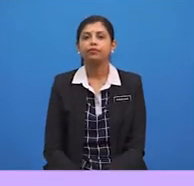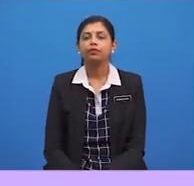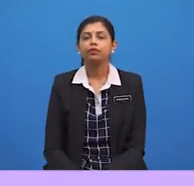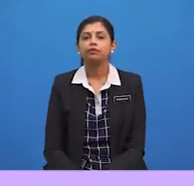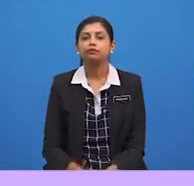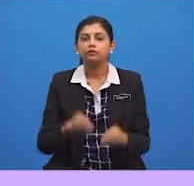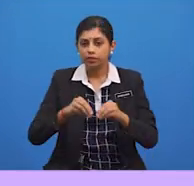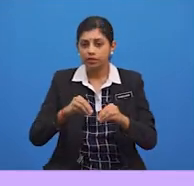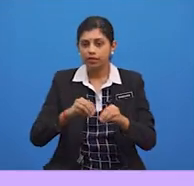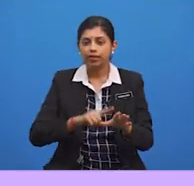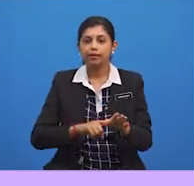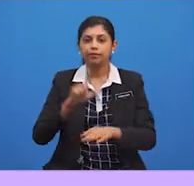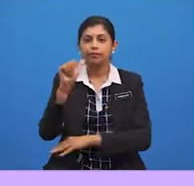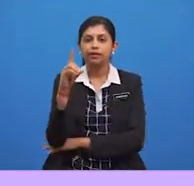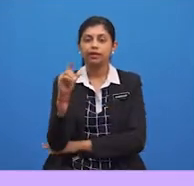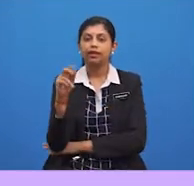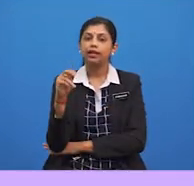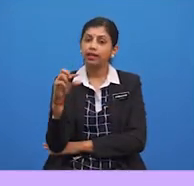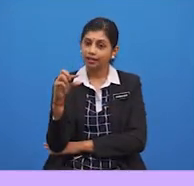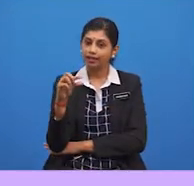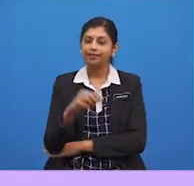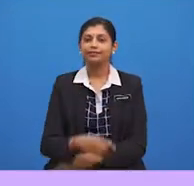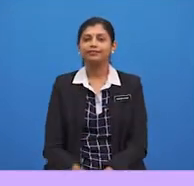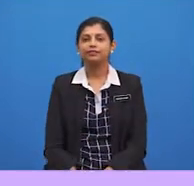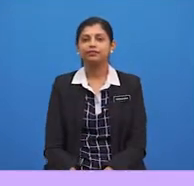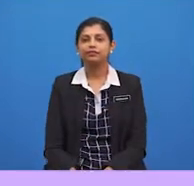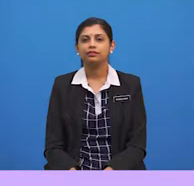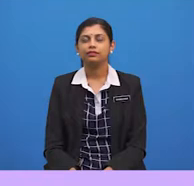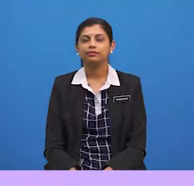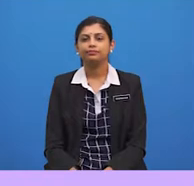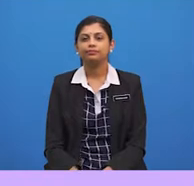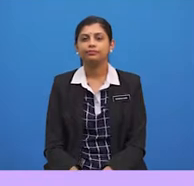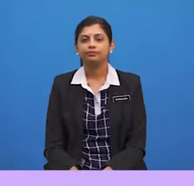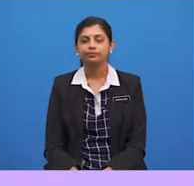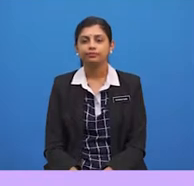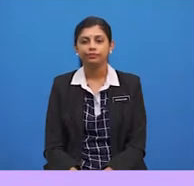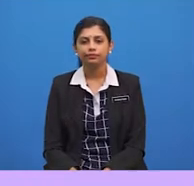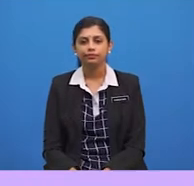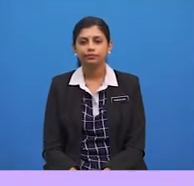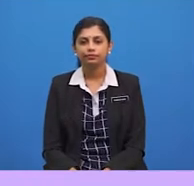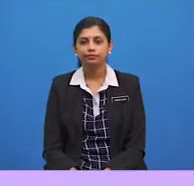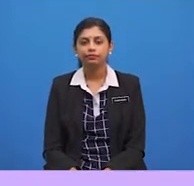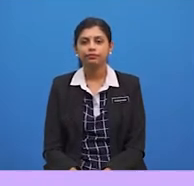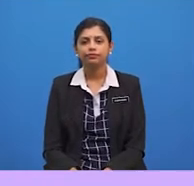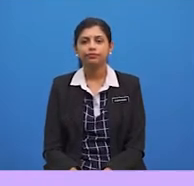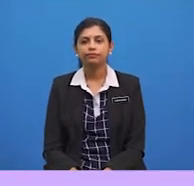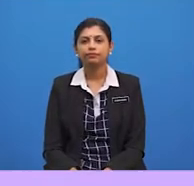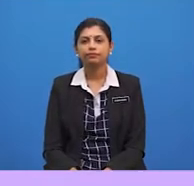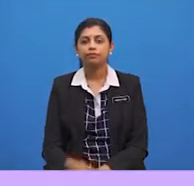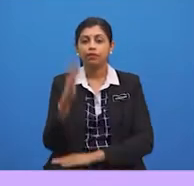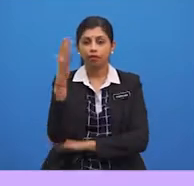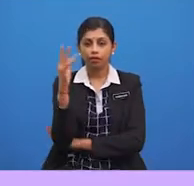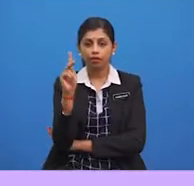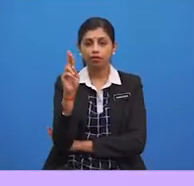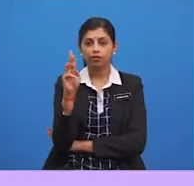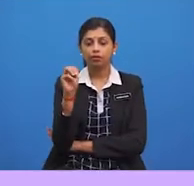ditanam di ladang buah kurma di wilayah Qasim, Arab Saudi. Pokok